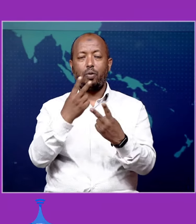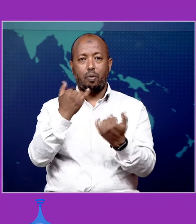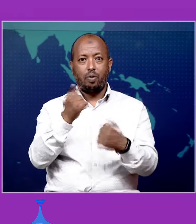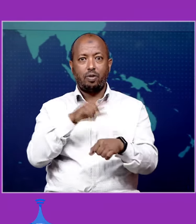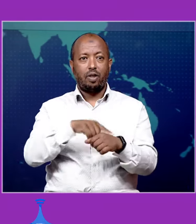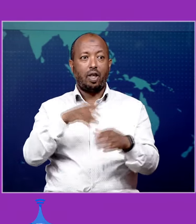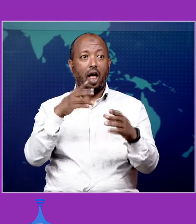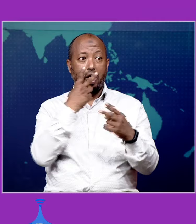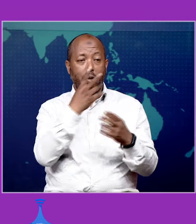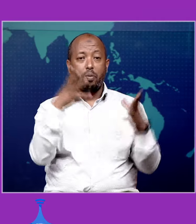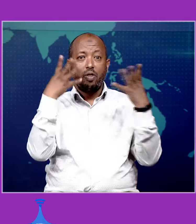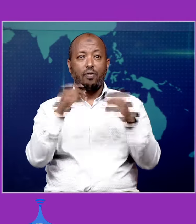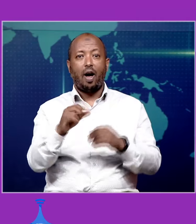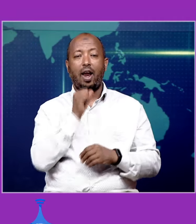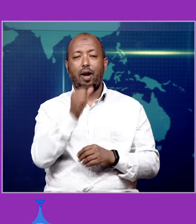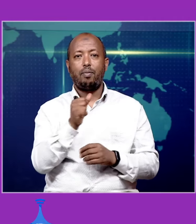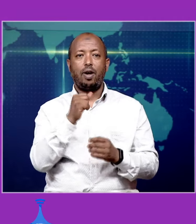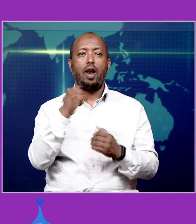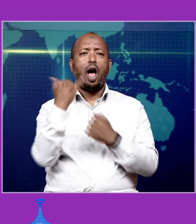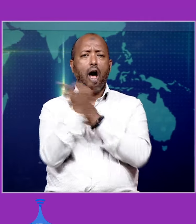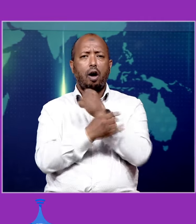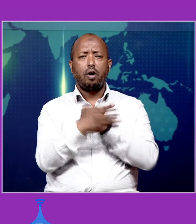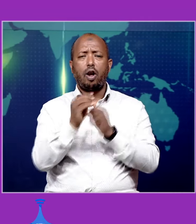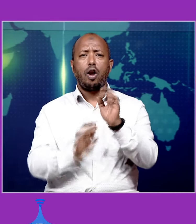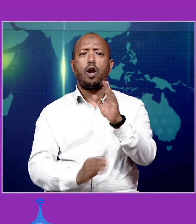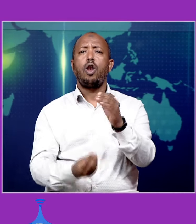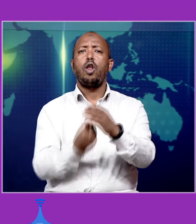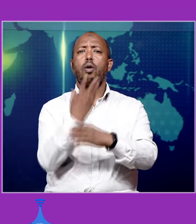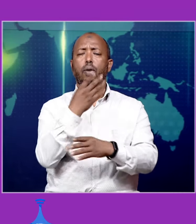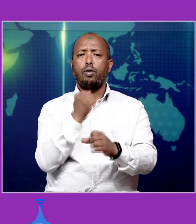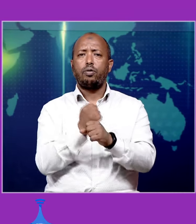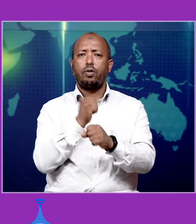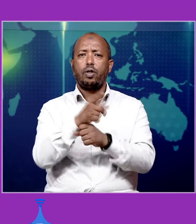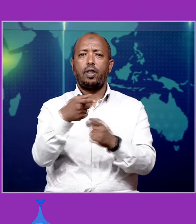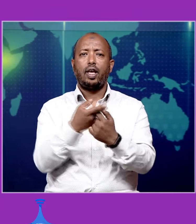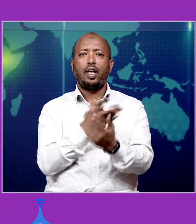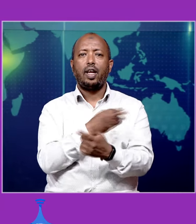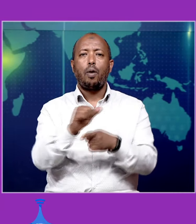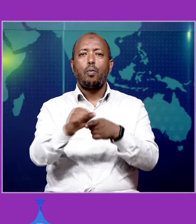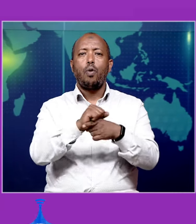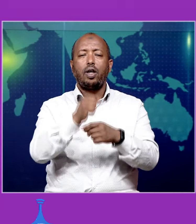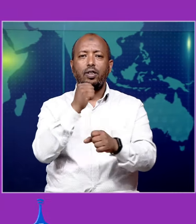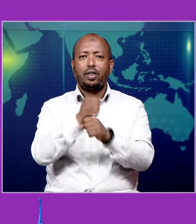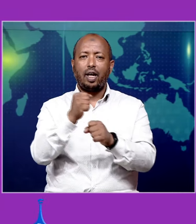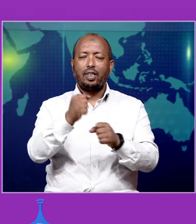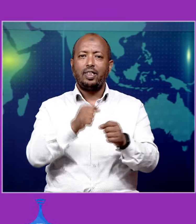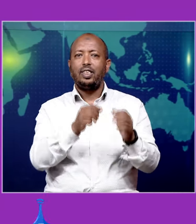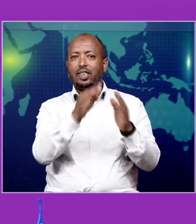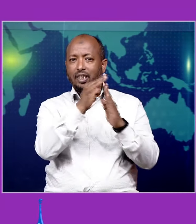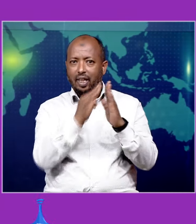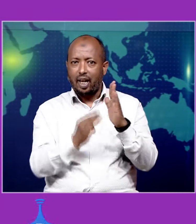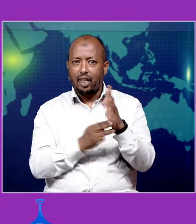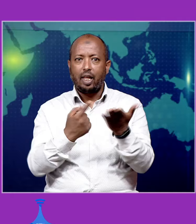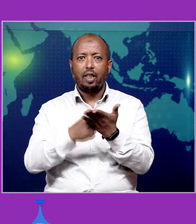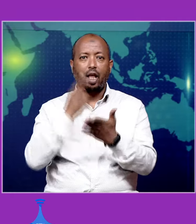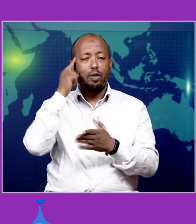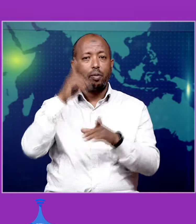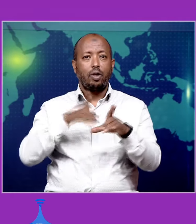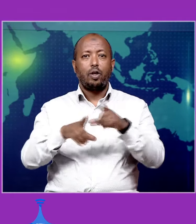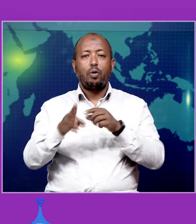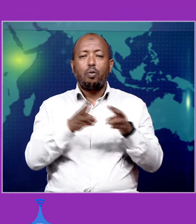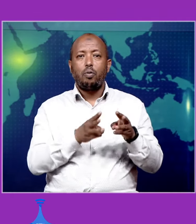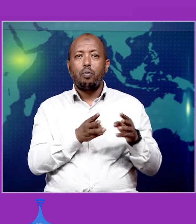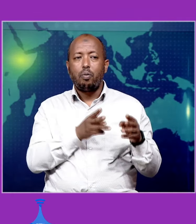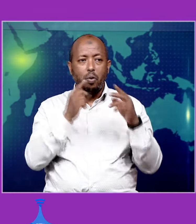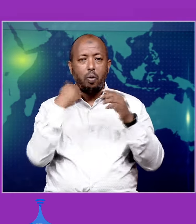هون زلاك إنا لها غر لماتم يقول لها مينان دي نورو يتكنيك إنا مويا سلت أنا سراتوم يهن تاسا بباد الرقملكو